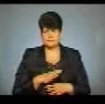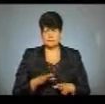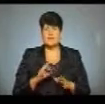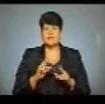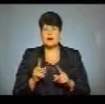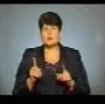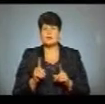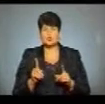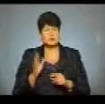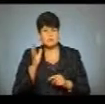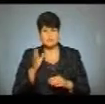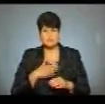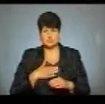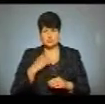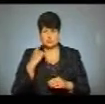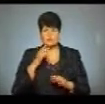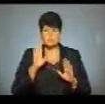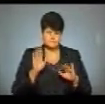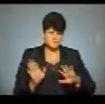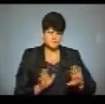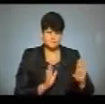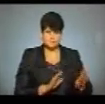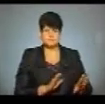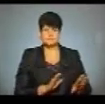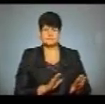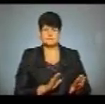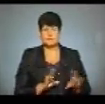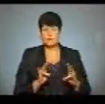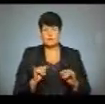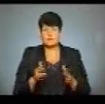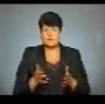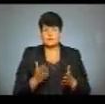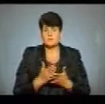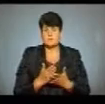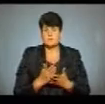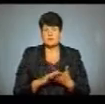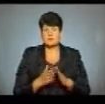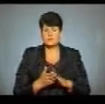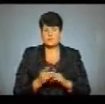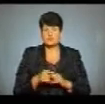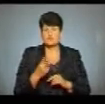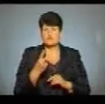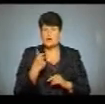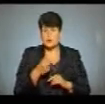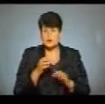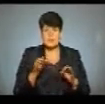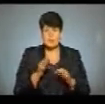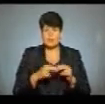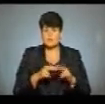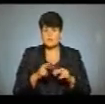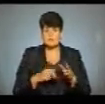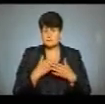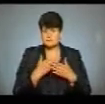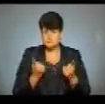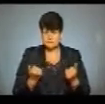не прислухалися до нашої думки, але це Бог з ним. І ми зіткнулися з тим, що вже 2 роки ніякого будівництва не